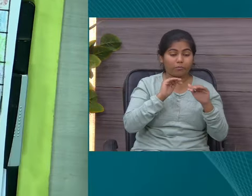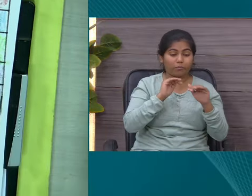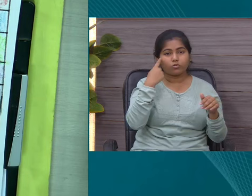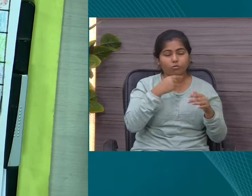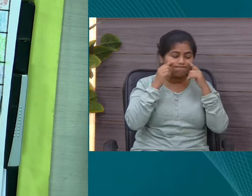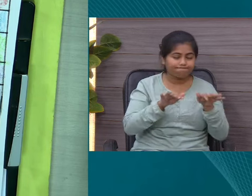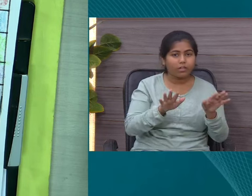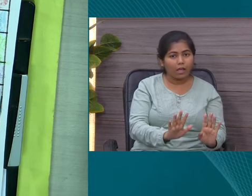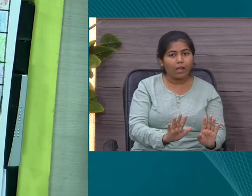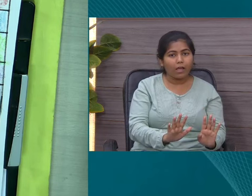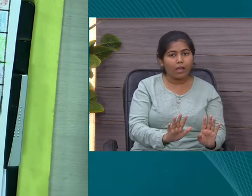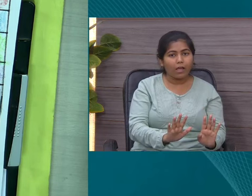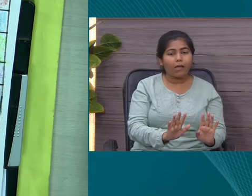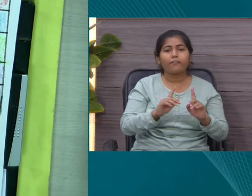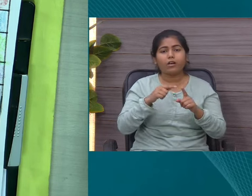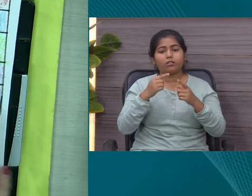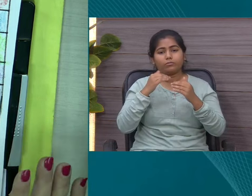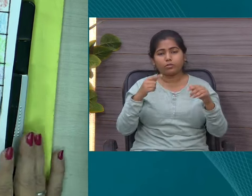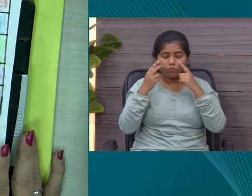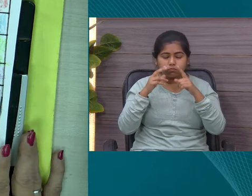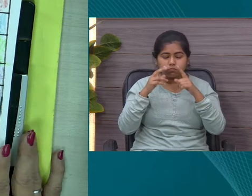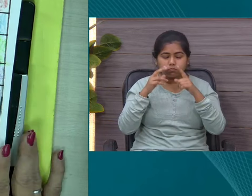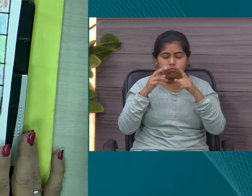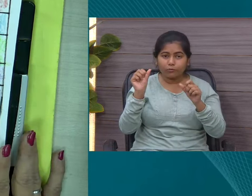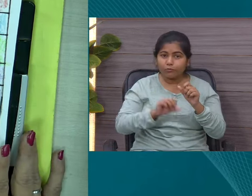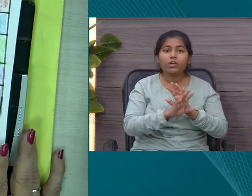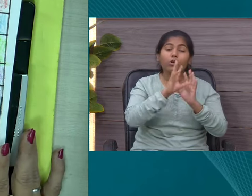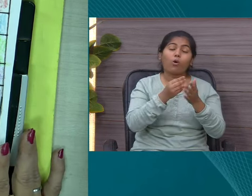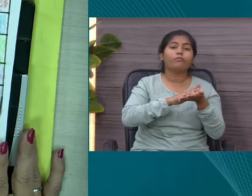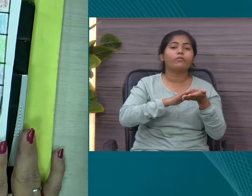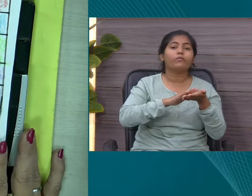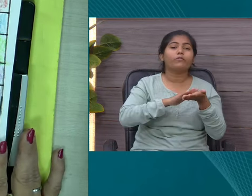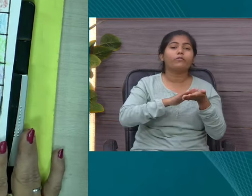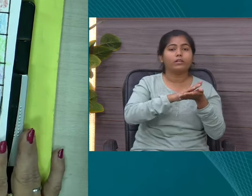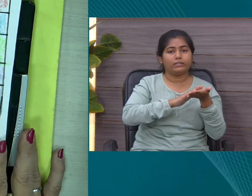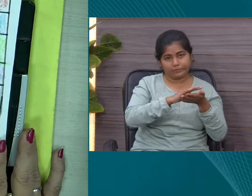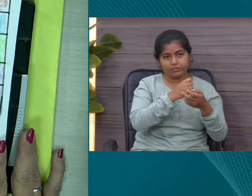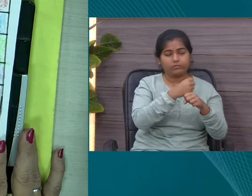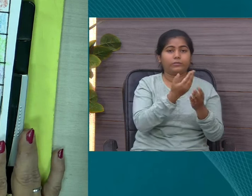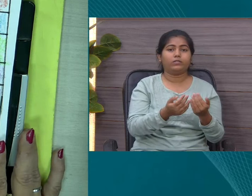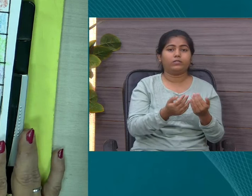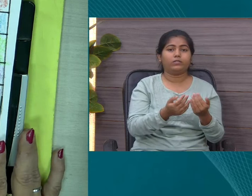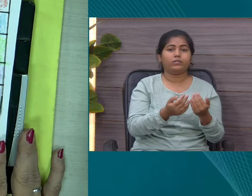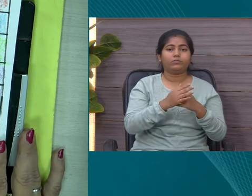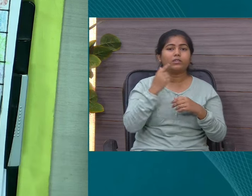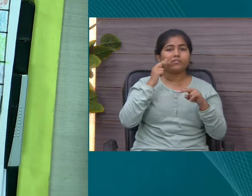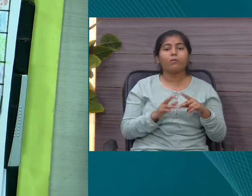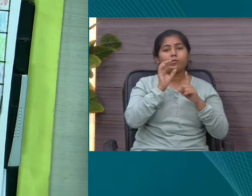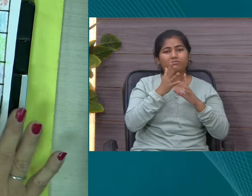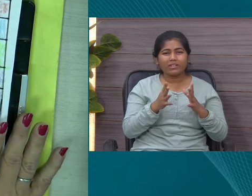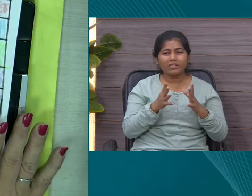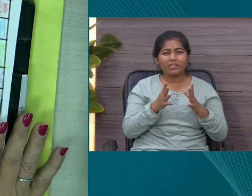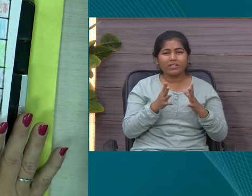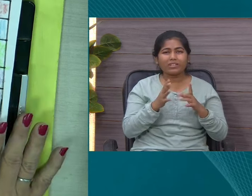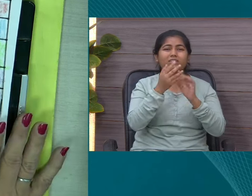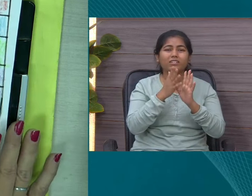कर सकें, और जो बिल्कुल भी नहीं देख सकते हैं अगर बच्चे, तो उसके लिए ब्रेल में बनाया जा सकता है। और हम अगली कोई अपनी प्रैक्टिकल अगर सेशन लेंगे तो